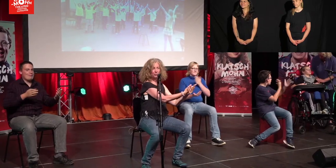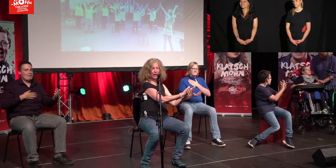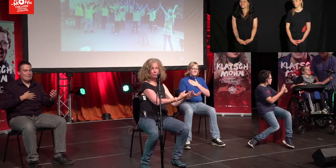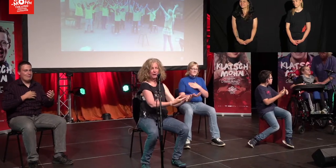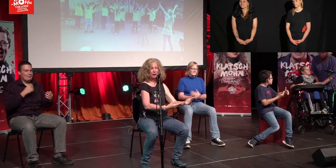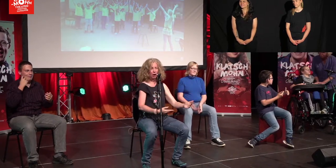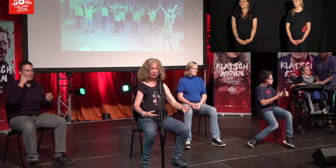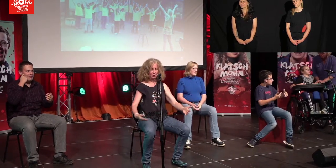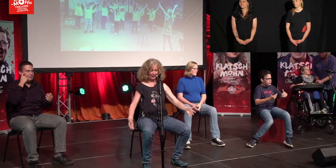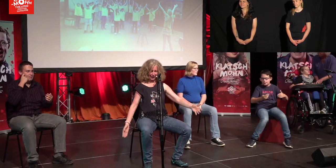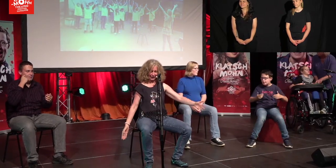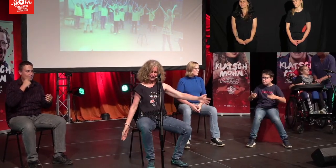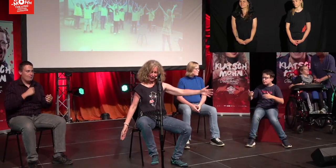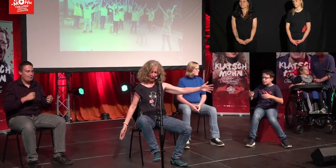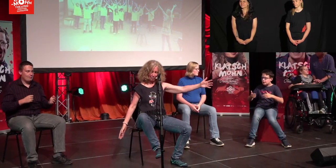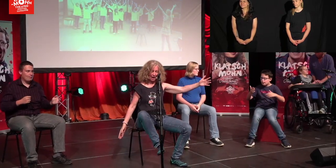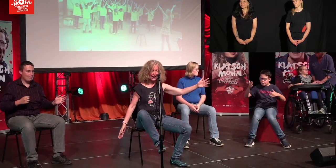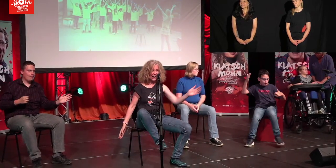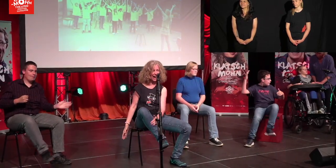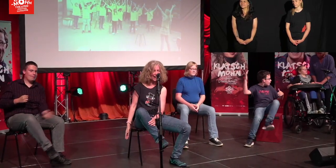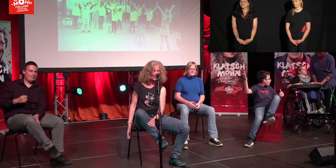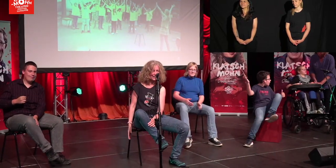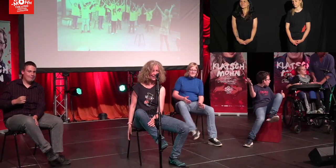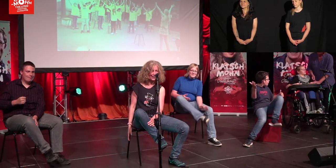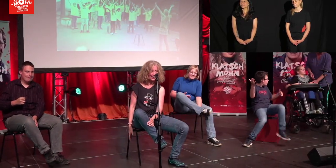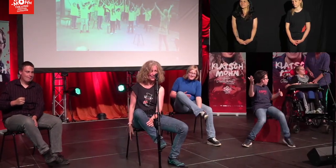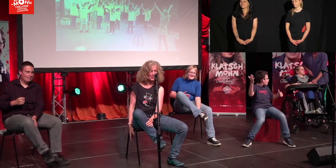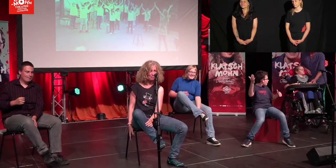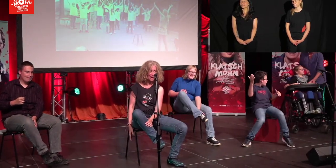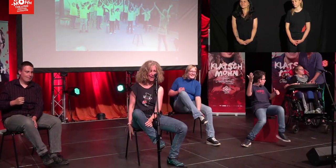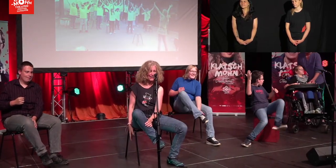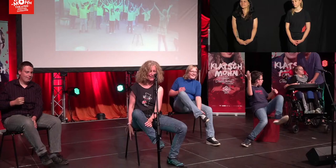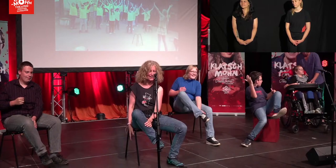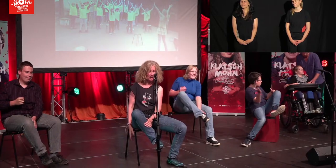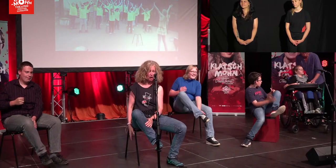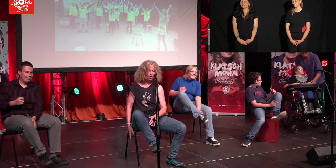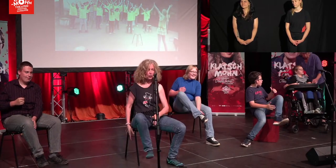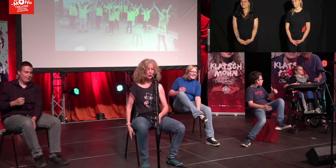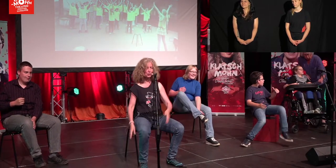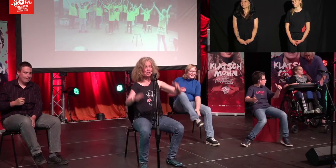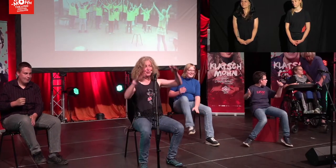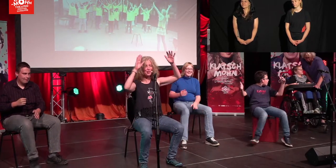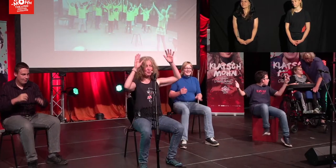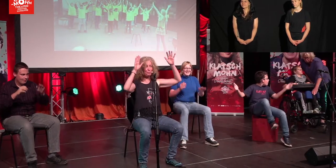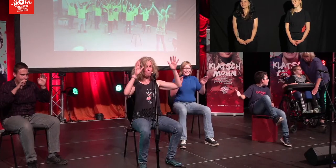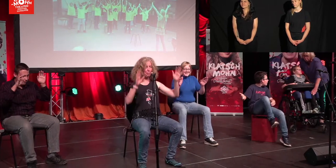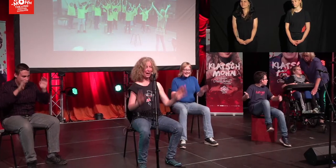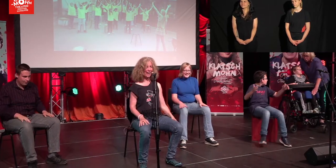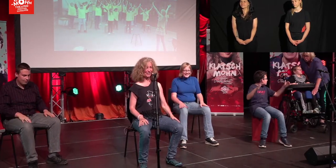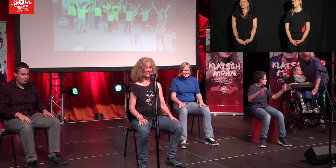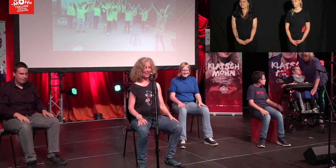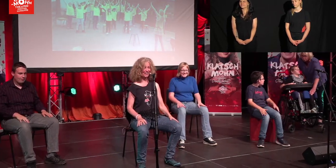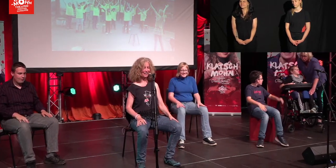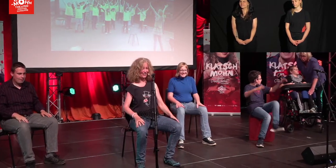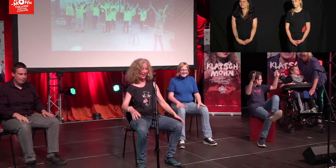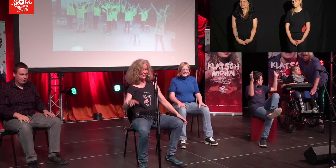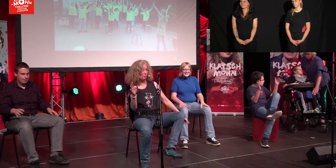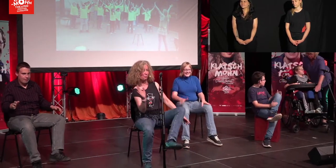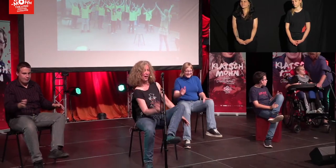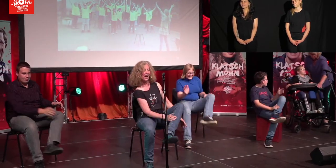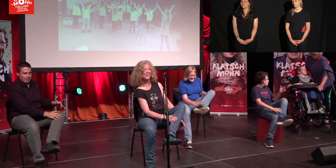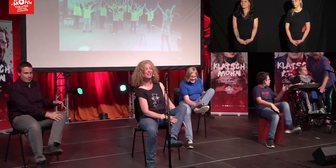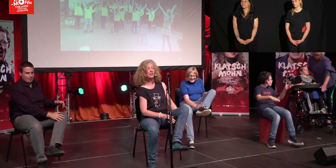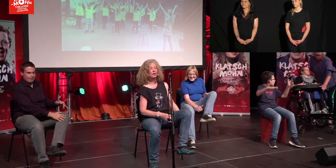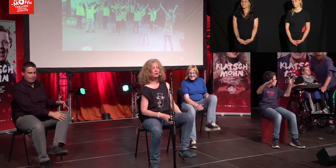Dann kommt ein Pre-Chorus. Da geht's einmal an dir, Bein, Fuß, Patsch. Die andere